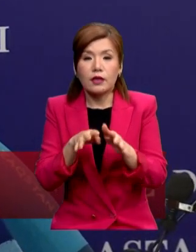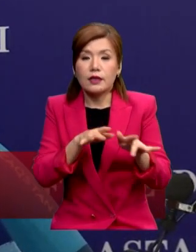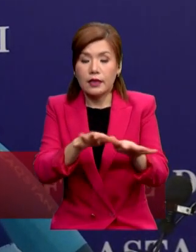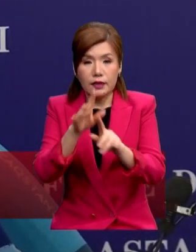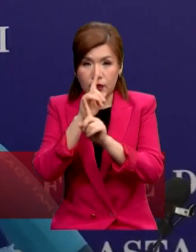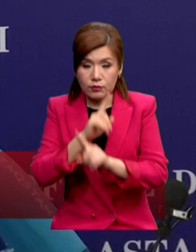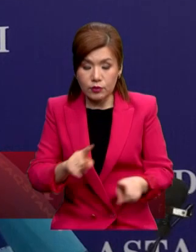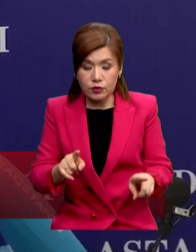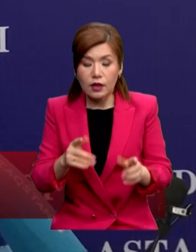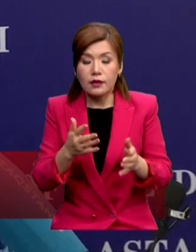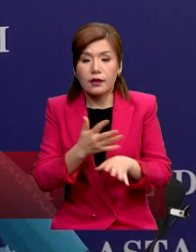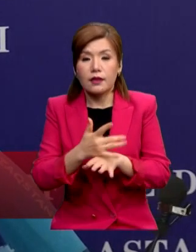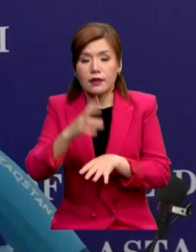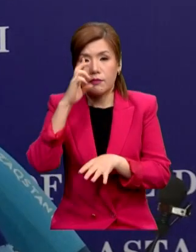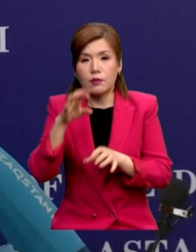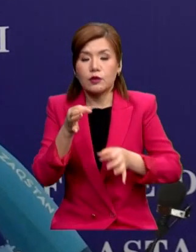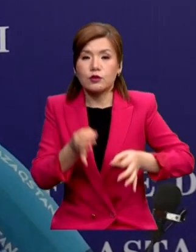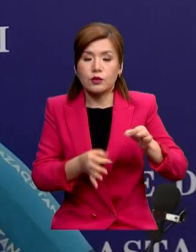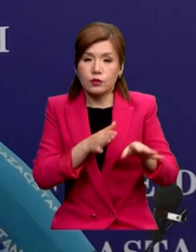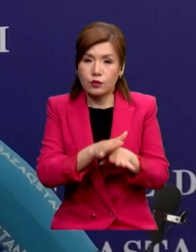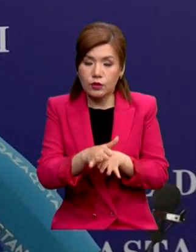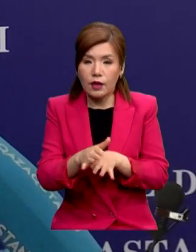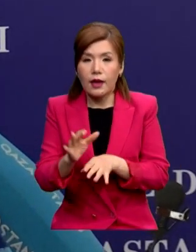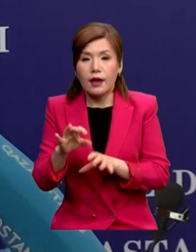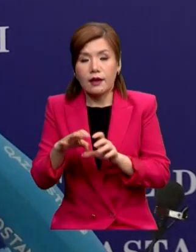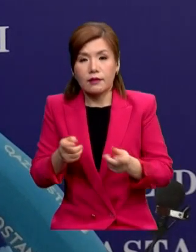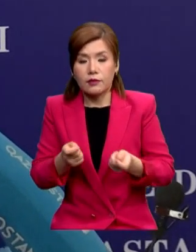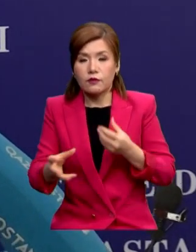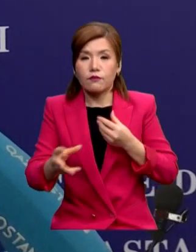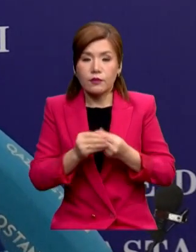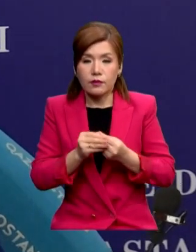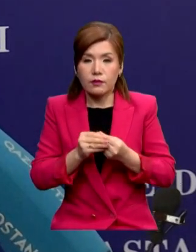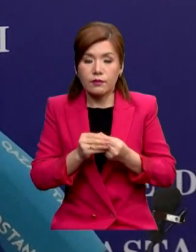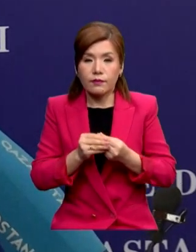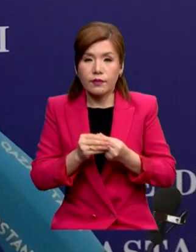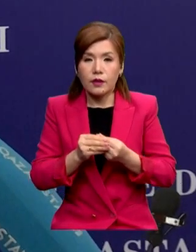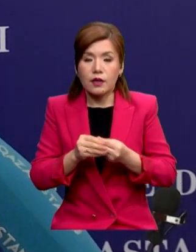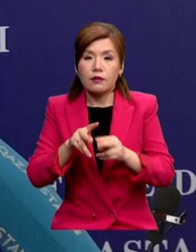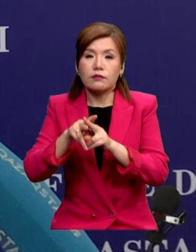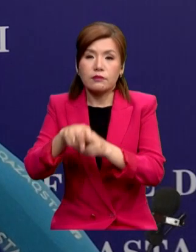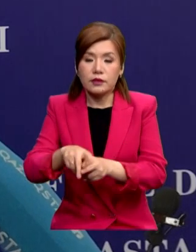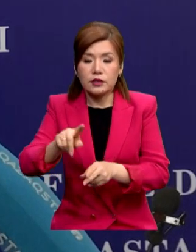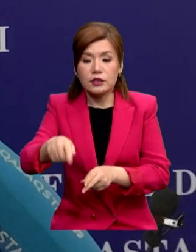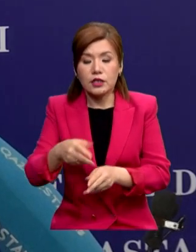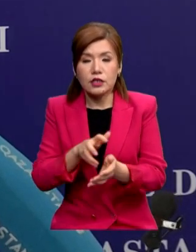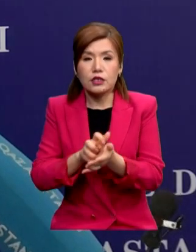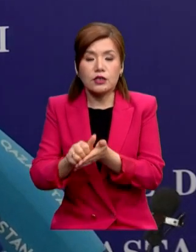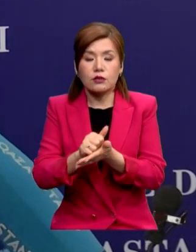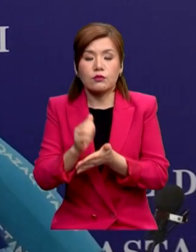болса, онда мемлекеттік сот орындаушы мен әкімшілікке екеуі бірлесе отырып, мәжбүр түрде орындау шаралары қолданылатын болады.